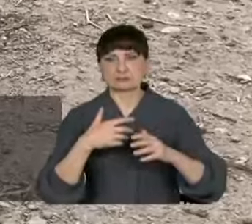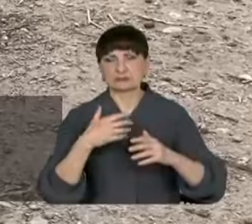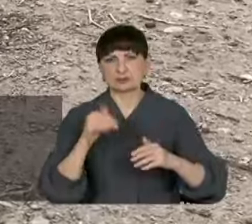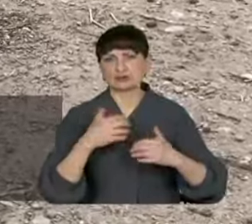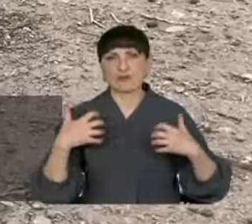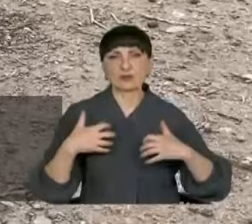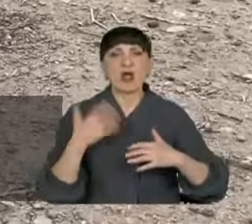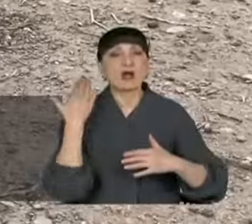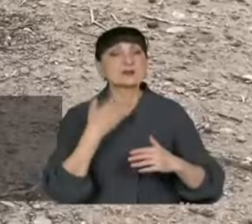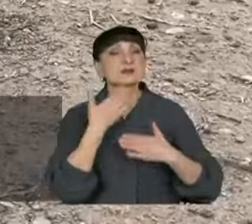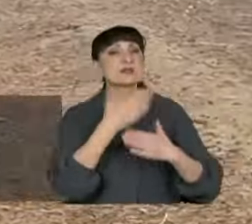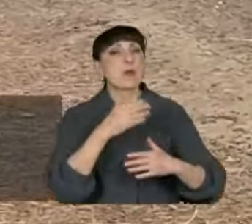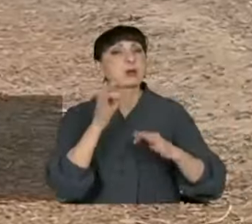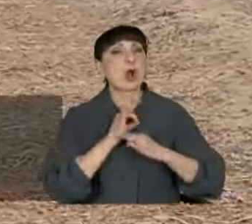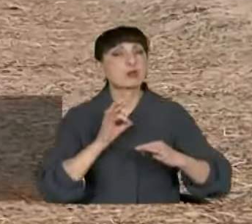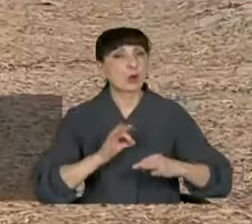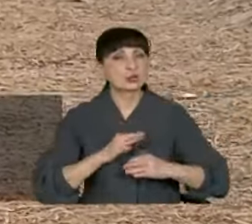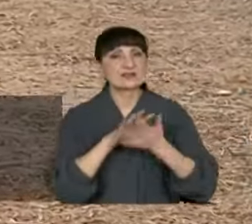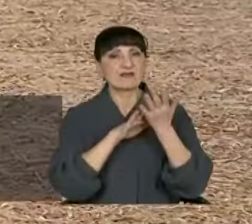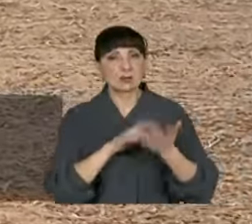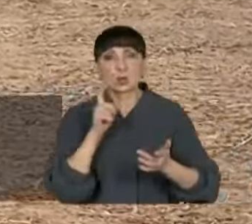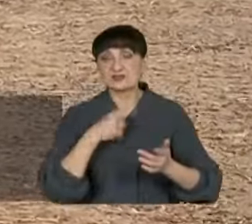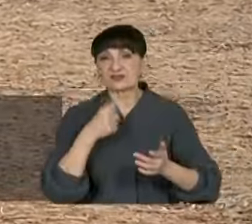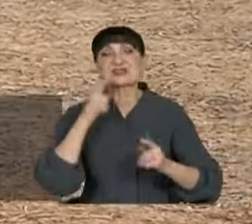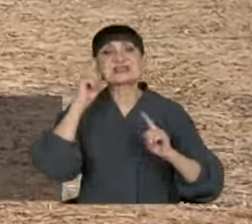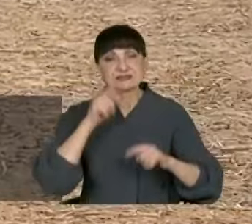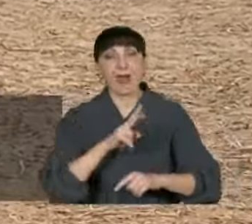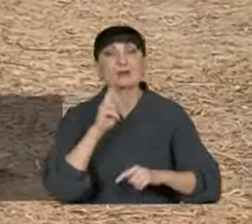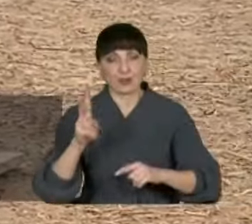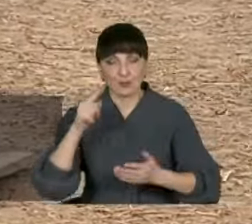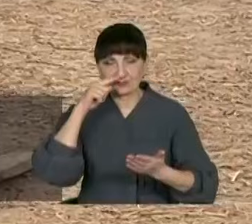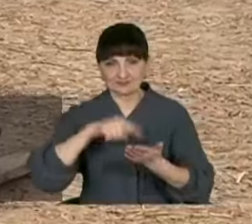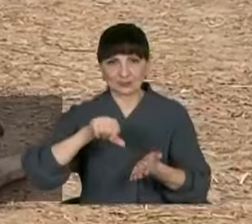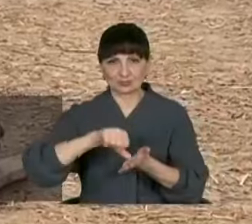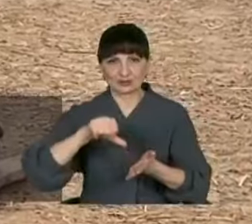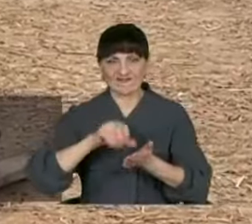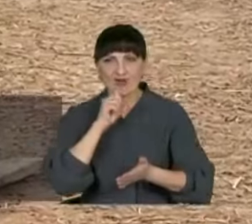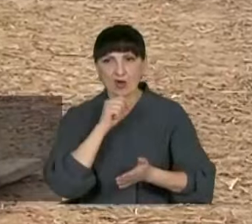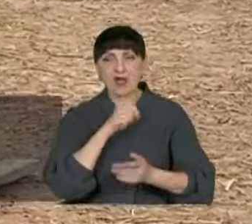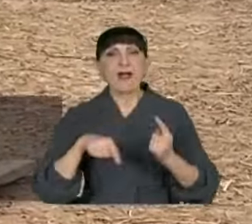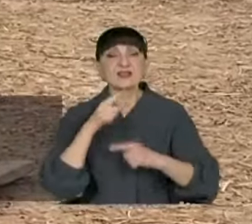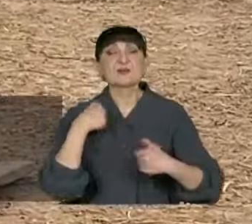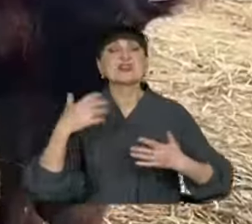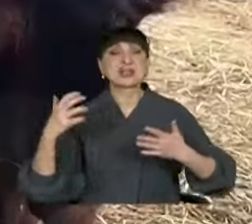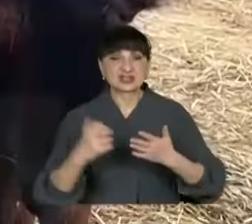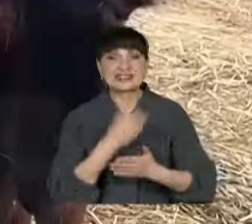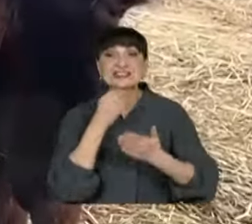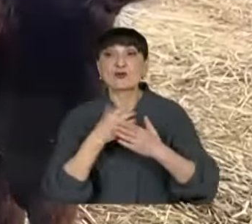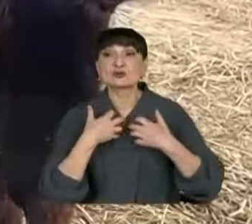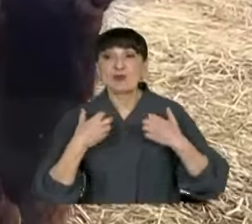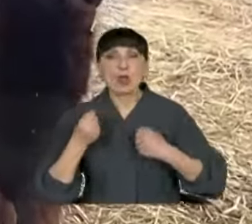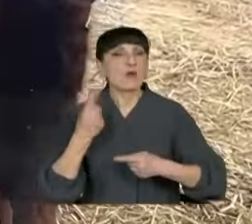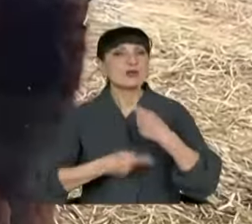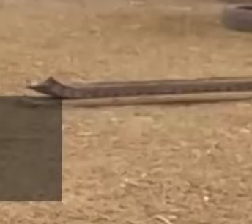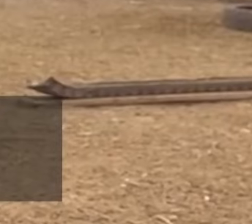обратились в прокуратуру и полицию с заявлением. Люди говорят, что знают, кто замешан в краже. По их словам, они нашли своих животных, но вернуть